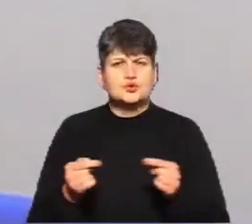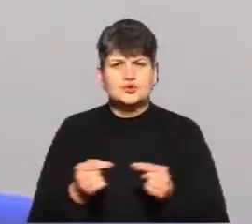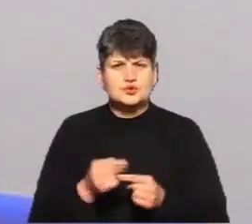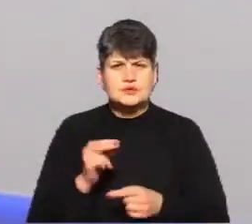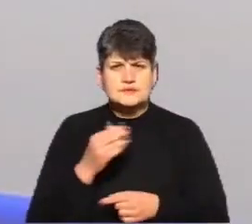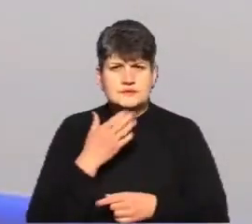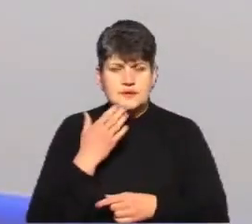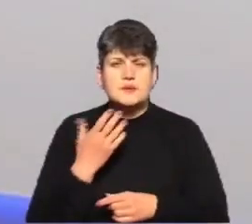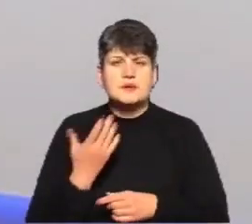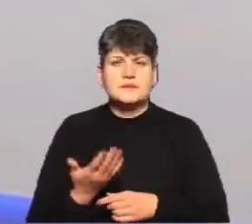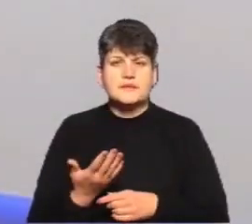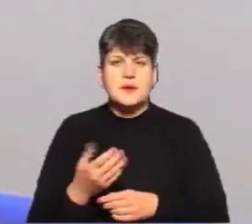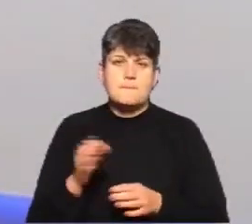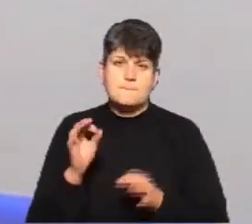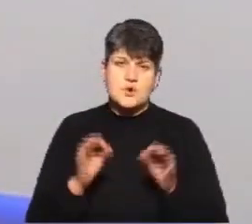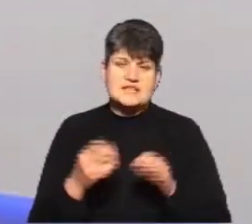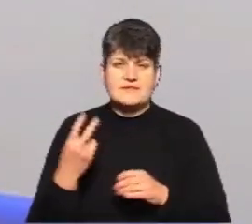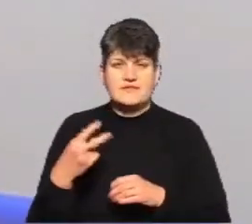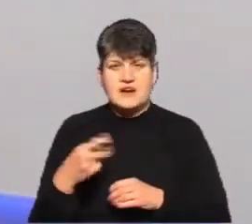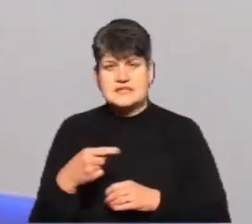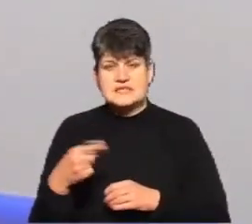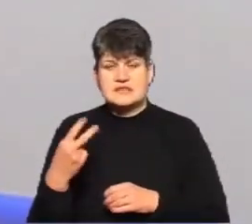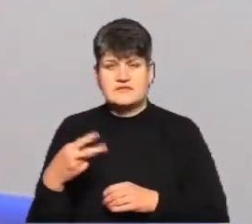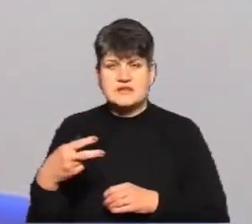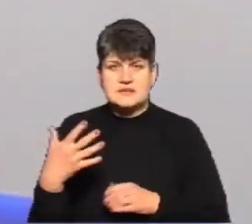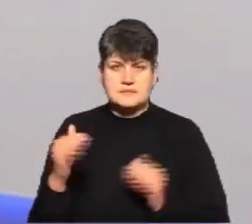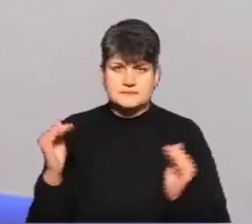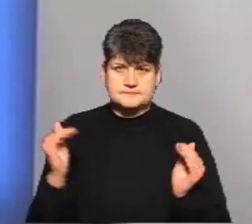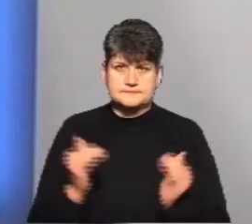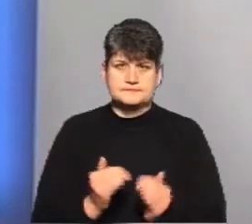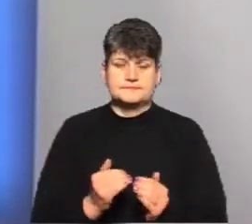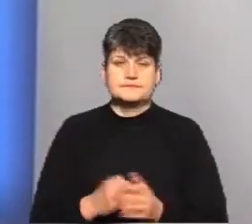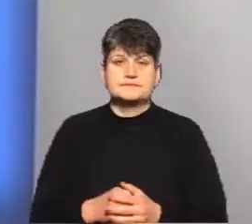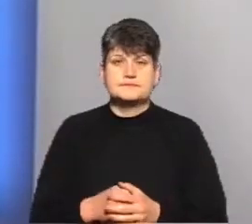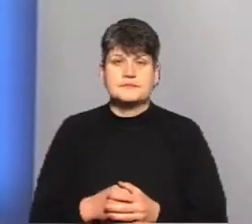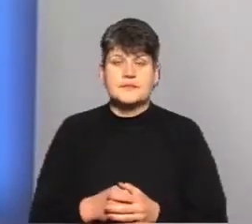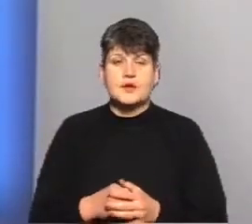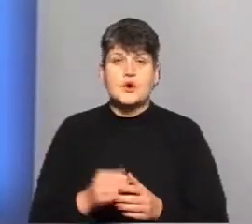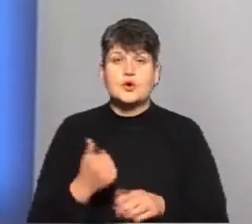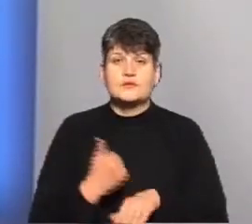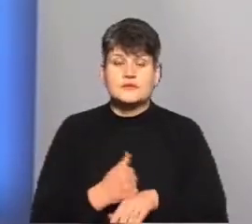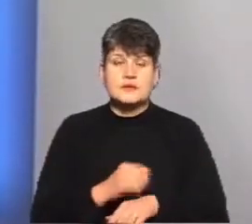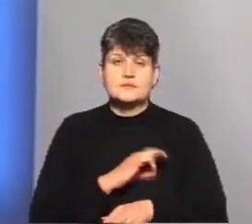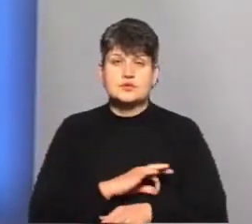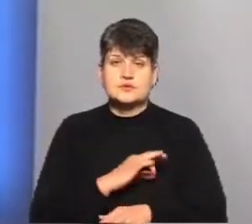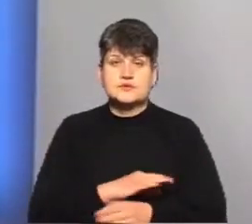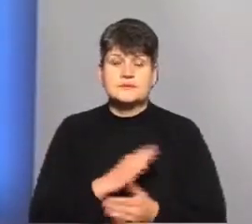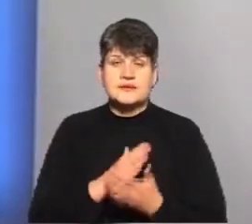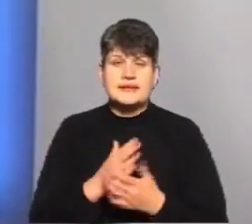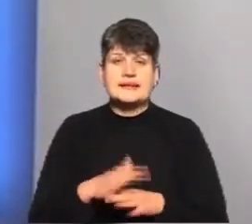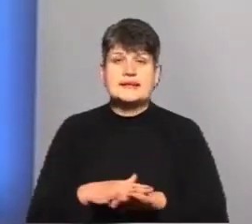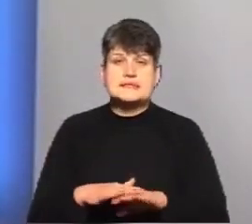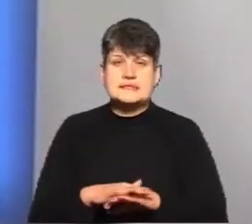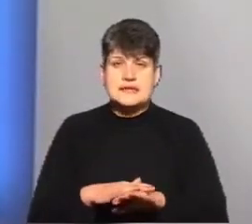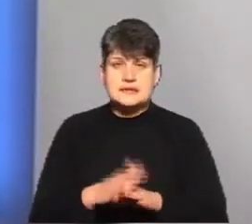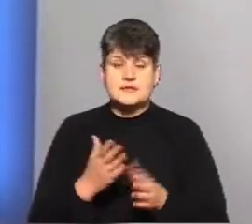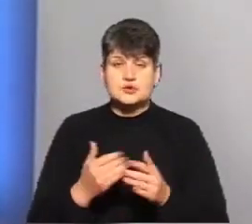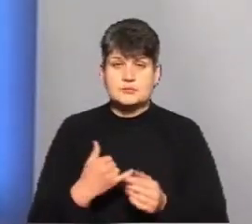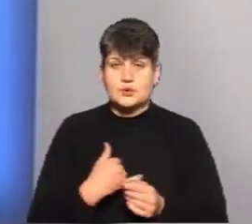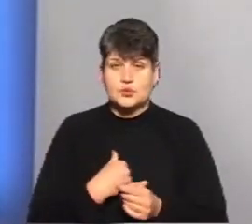процентів 20-25 споживання газу впало, це однозначно. Основним споживачем у нас, звичайно, є населення. Якщо б в нас